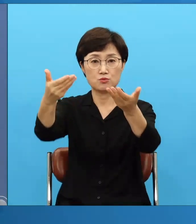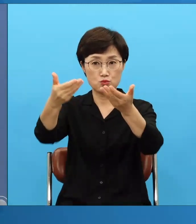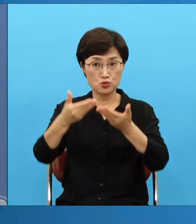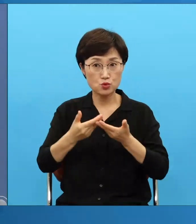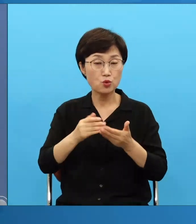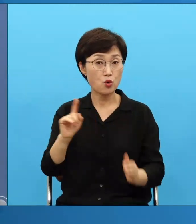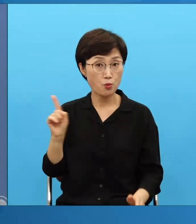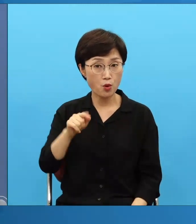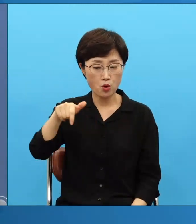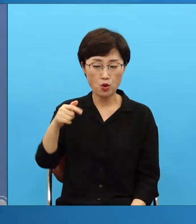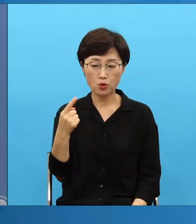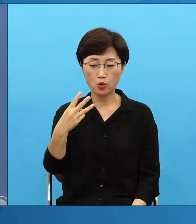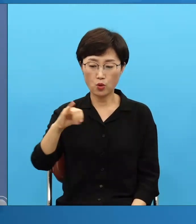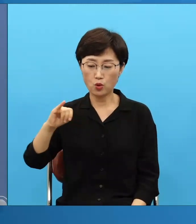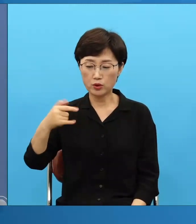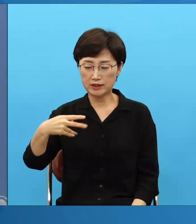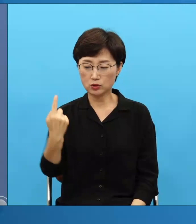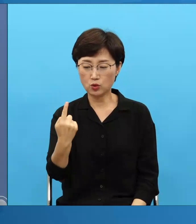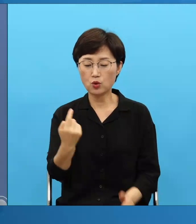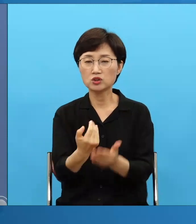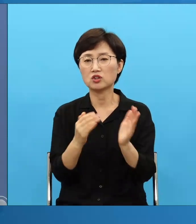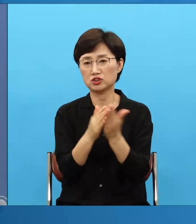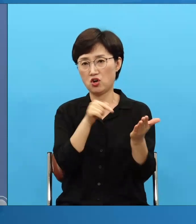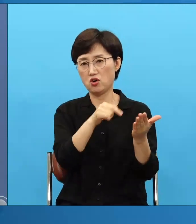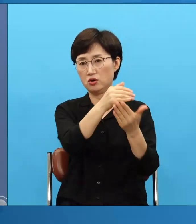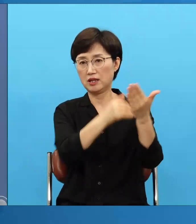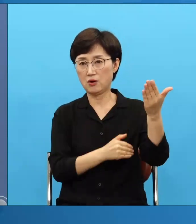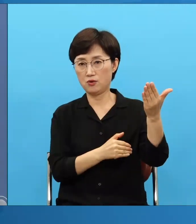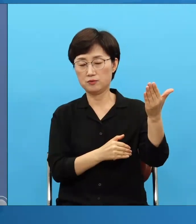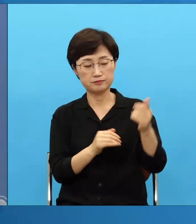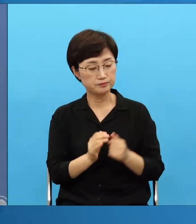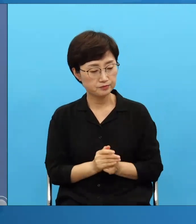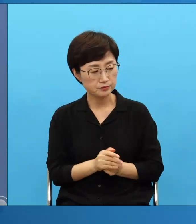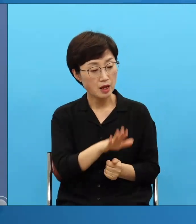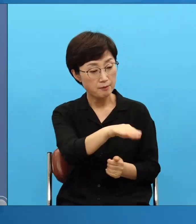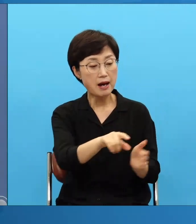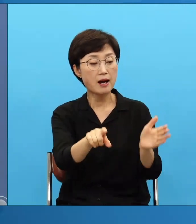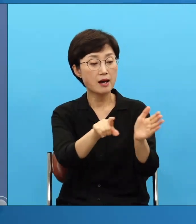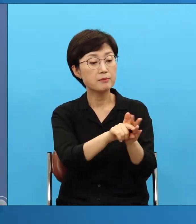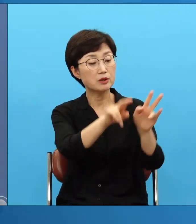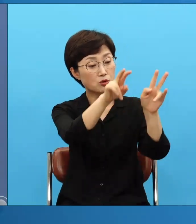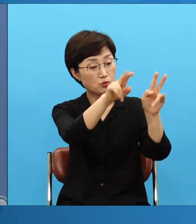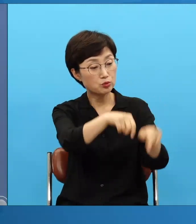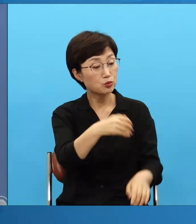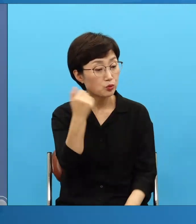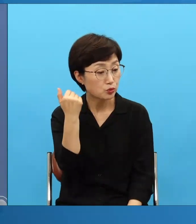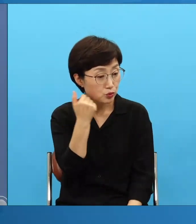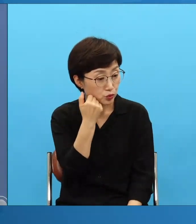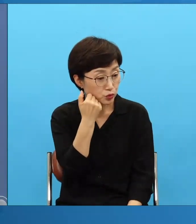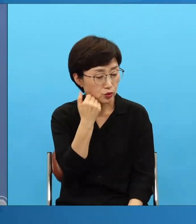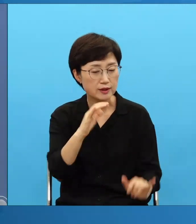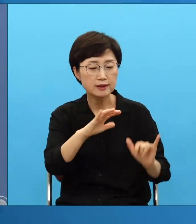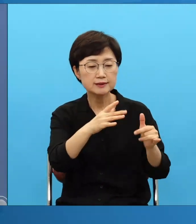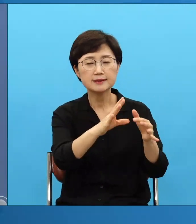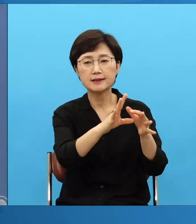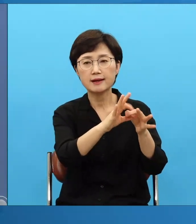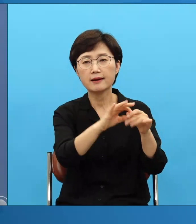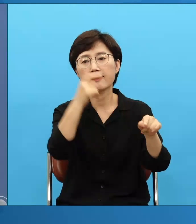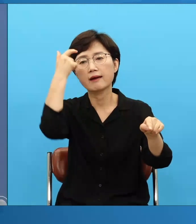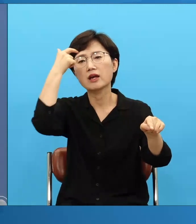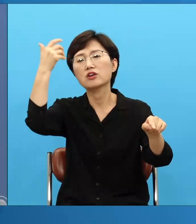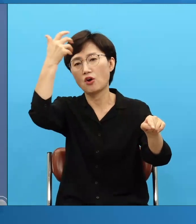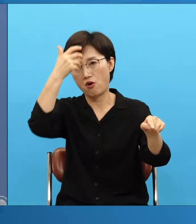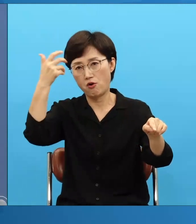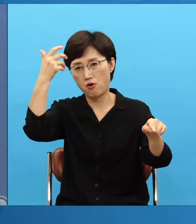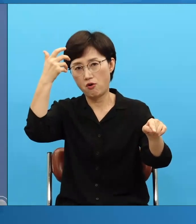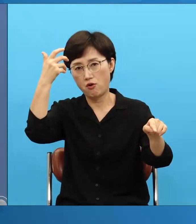some very important words in the book of Corinthians. 불신자 보고 세상의 영을 받은 사람들이다 그랬어요. And then to the unbelievers, he 무서운 said